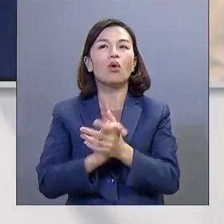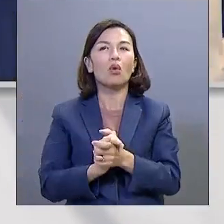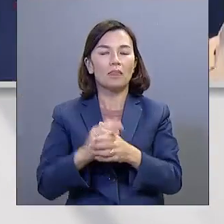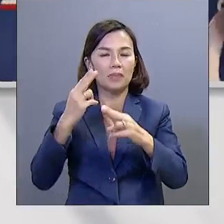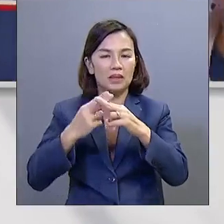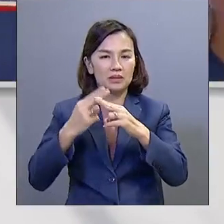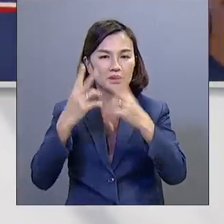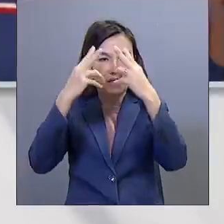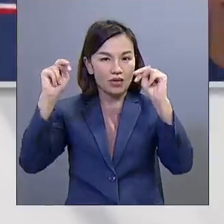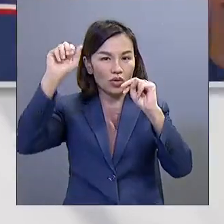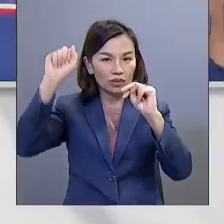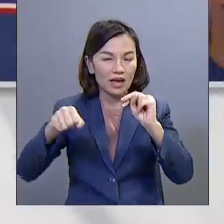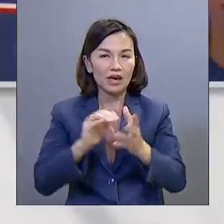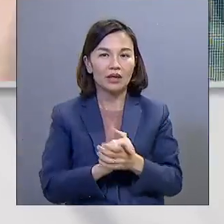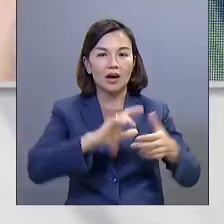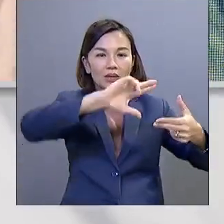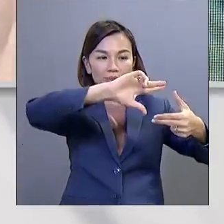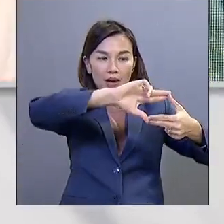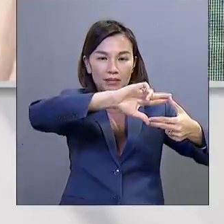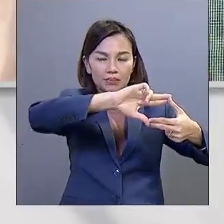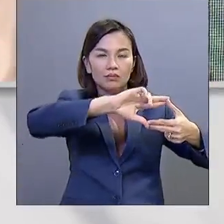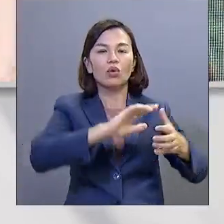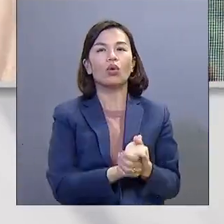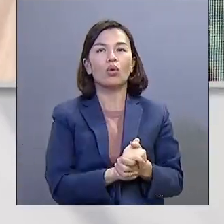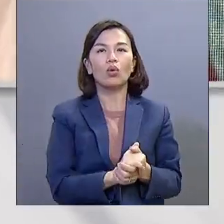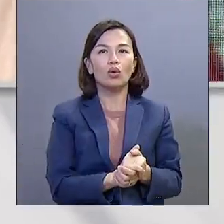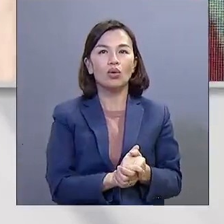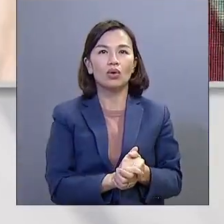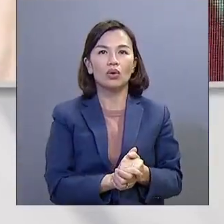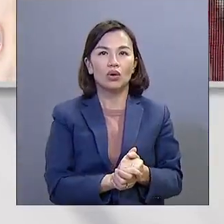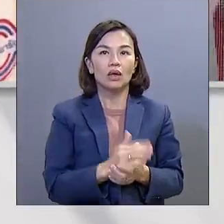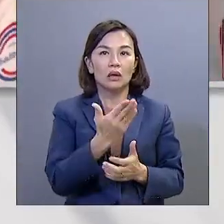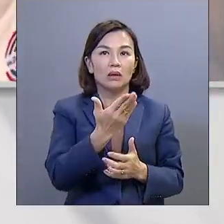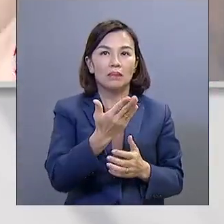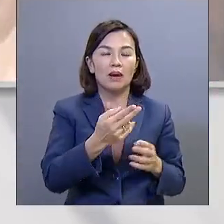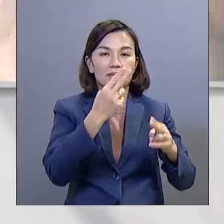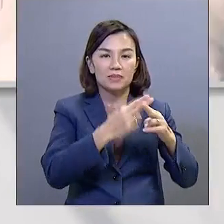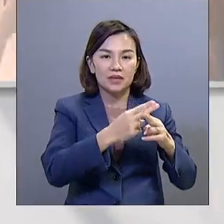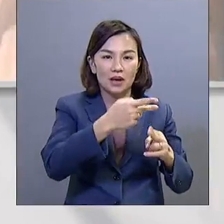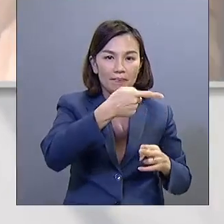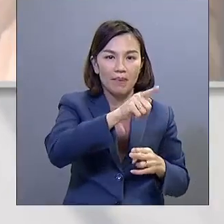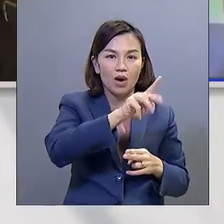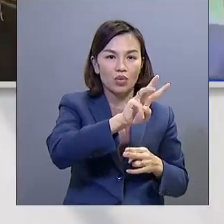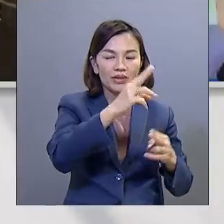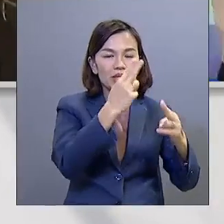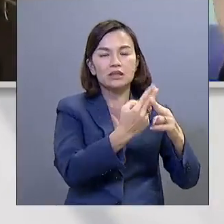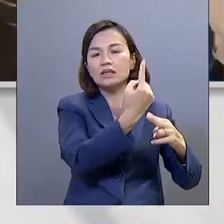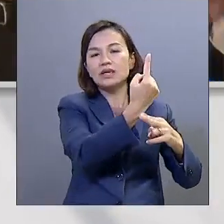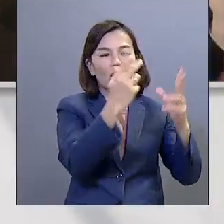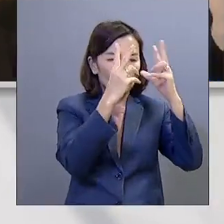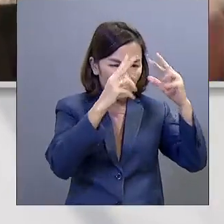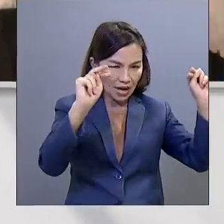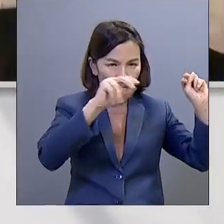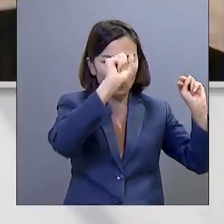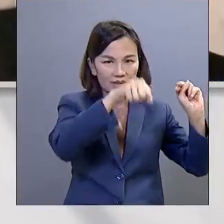ารัฐก็น่าจะเคาะแล้วล่ะค่ะว่าพลเอกประวิตรวงษ์สุวรรณคือนายกในบัญชีของพรรคเพียงชื่อเดียวและแม้จะแยกท